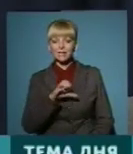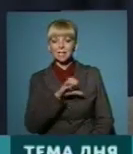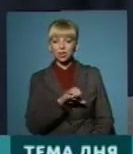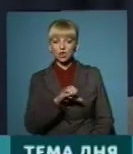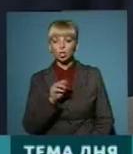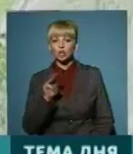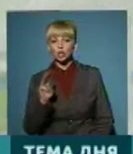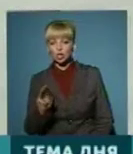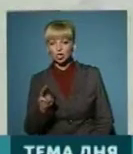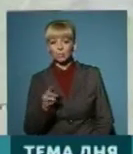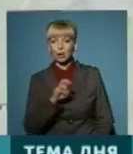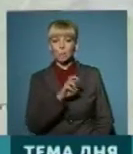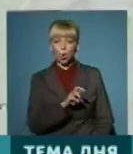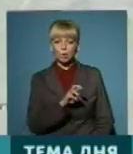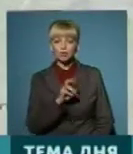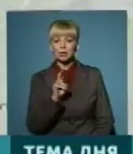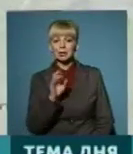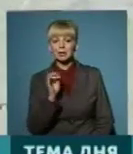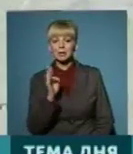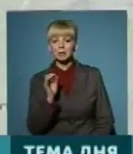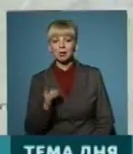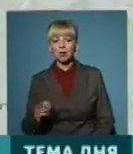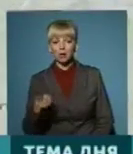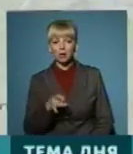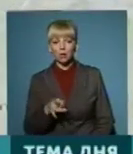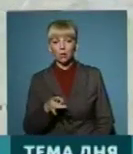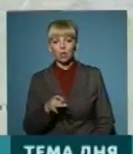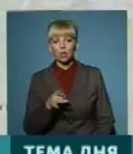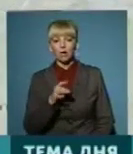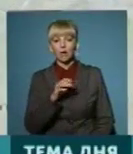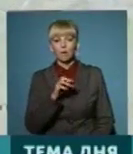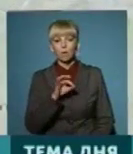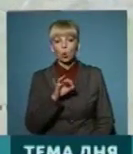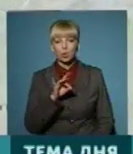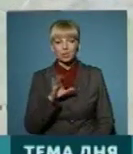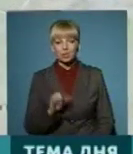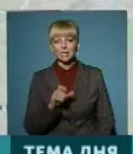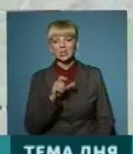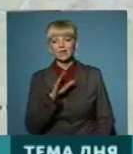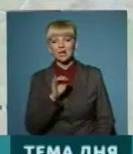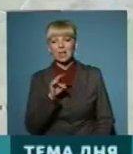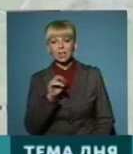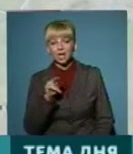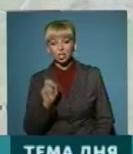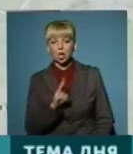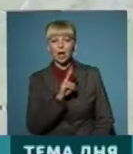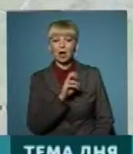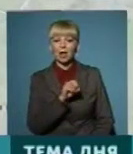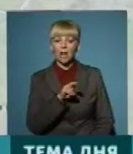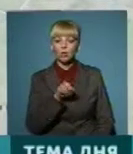Юженець, Шишківці, Борівці, Кіцманського району, село Веренчанка, Званячини, Йосипівка,